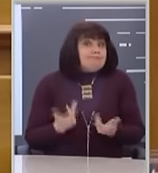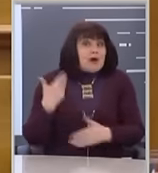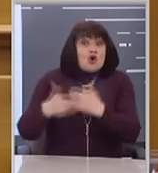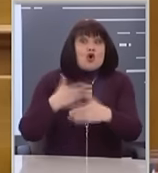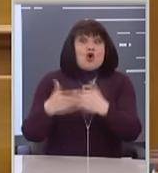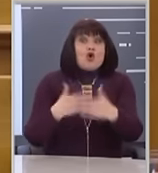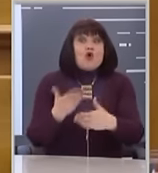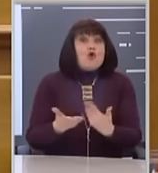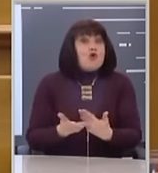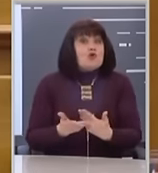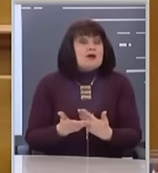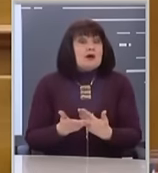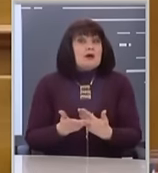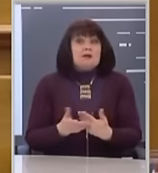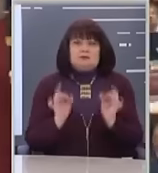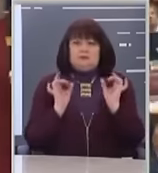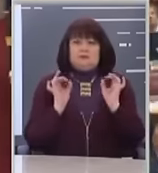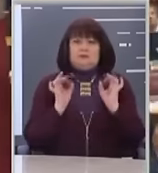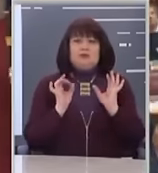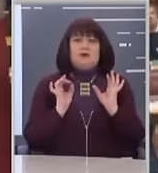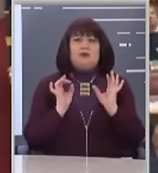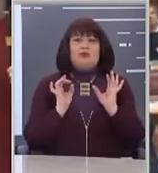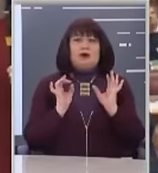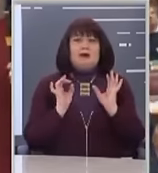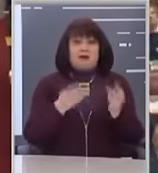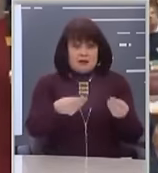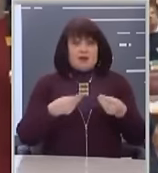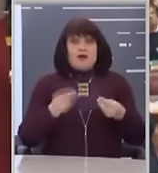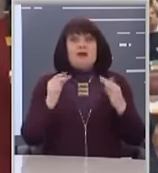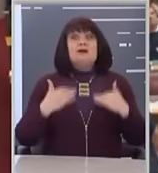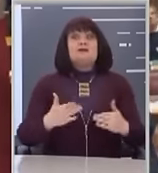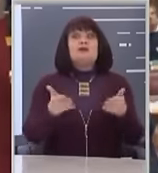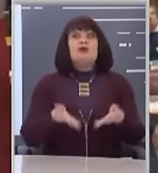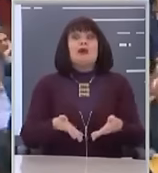δεν επρόκοψαν να φέρουν τη δικογραφία αυτή στη Βουλή.